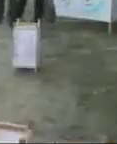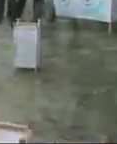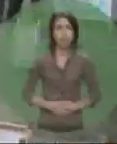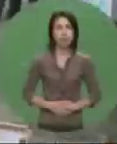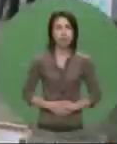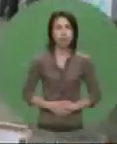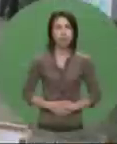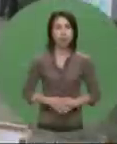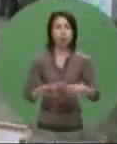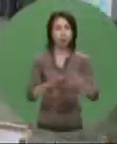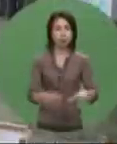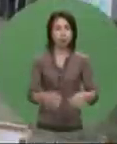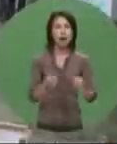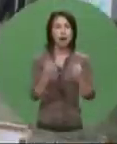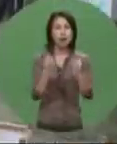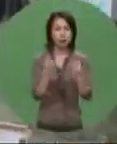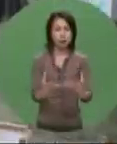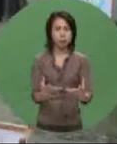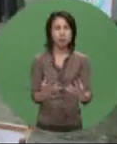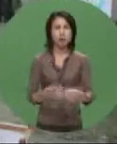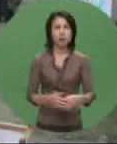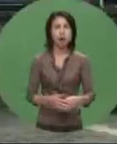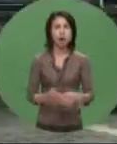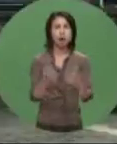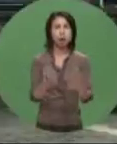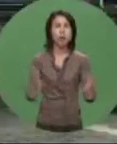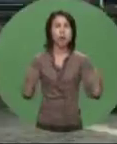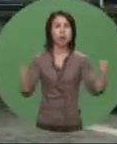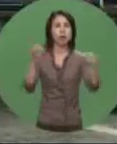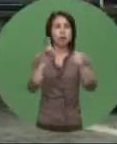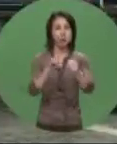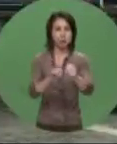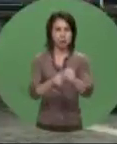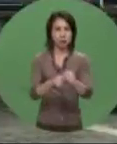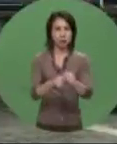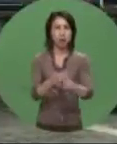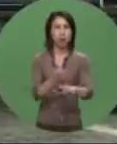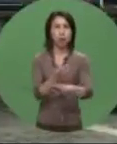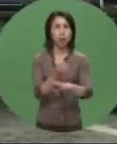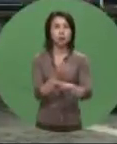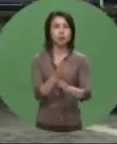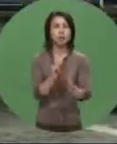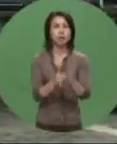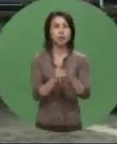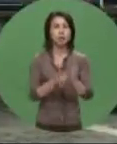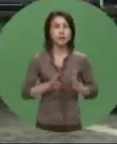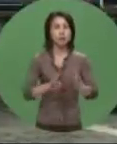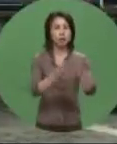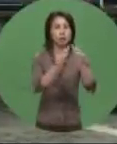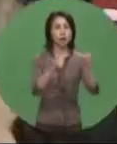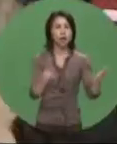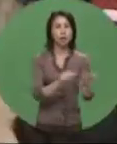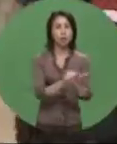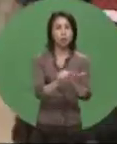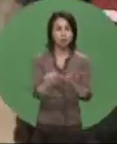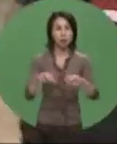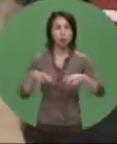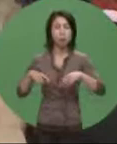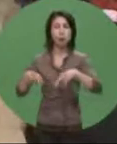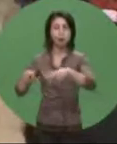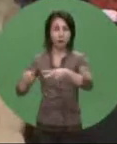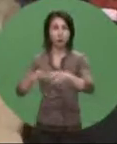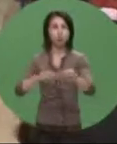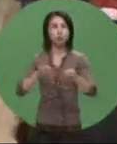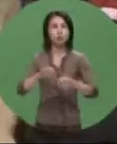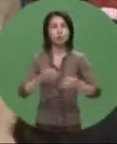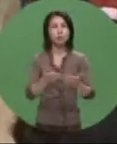今回から新たにこの満灯会を盛り上げようと、宝山寺参道会のメンバーや有志によるフリーマ